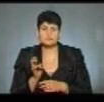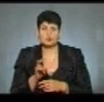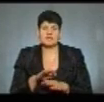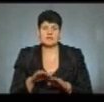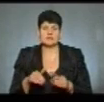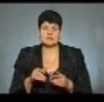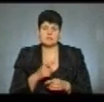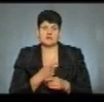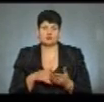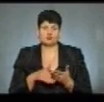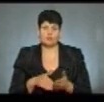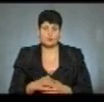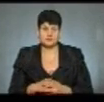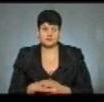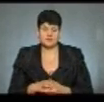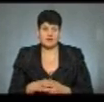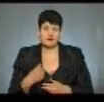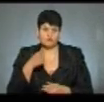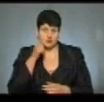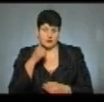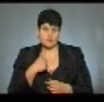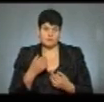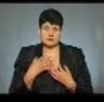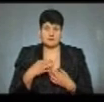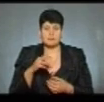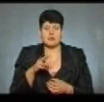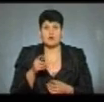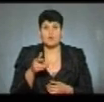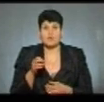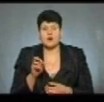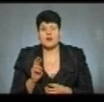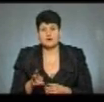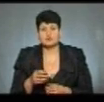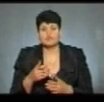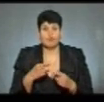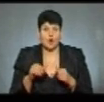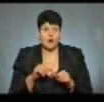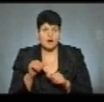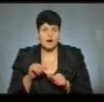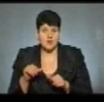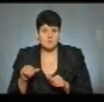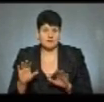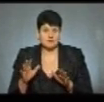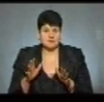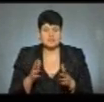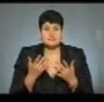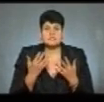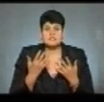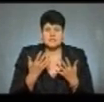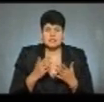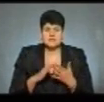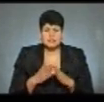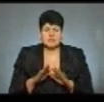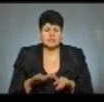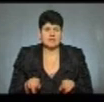допомогою. І як вчора нам розказувала Майя Голяк про те, що в деяких випадках настільки є стан